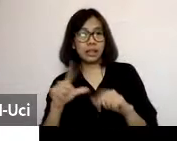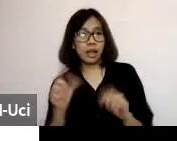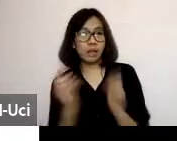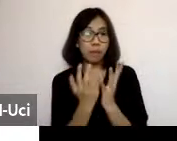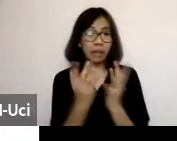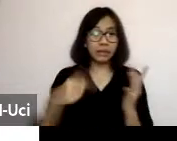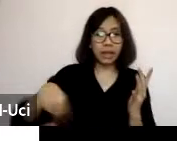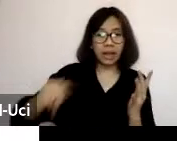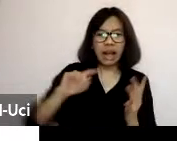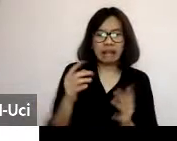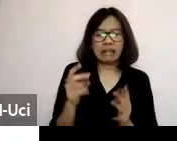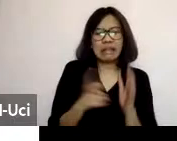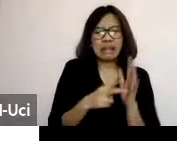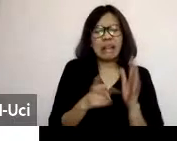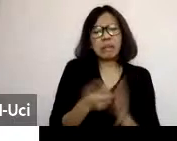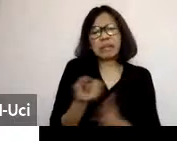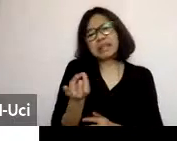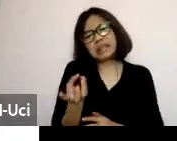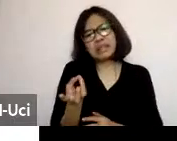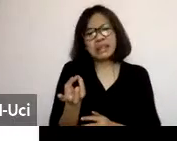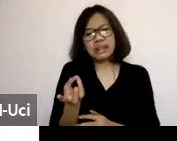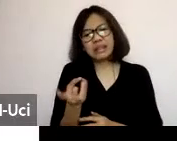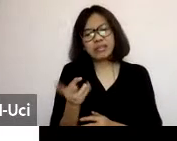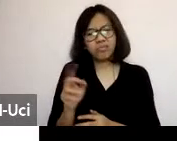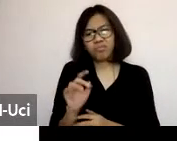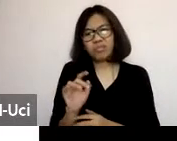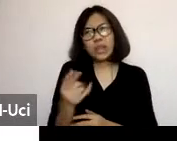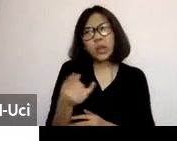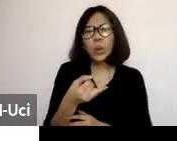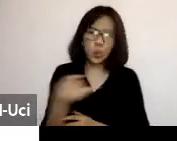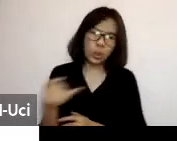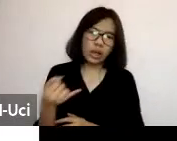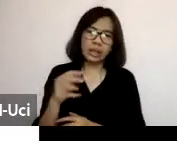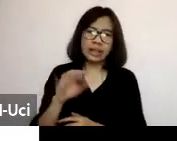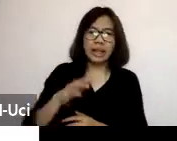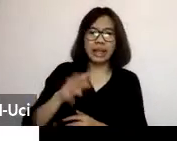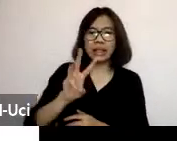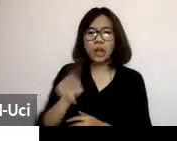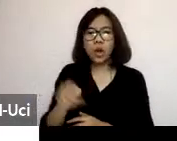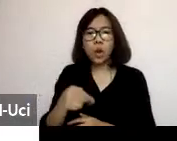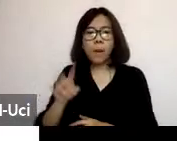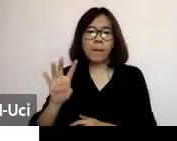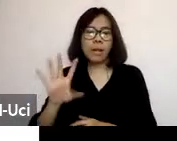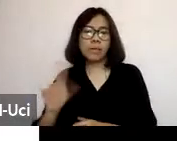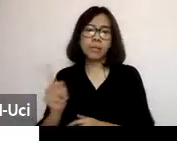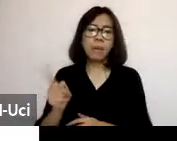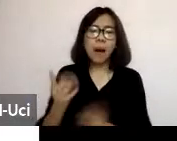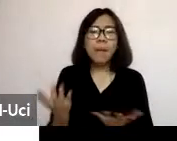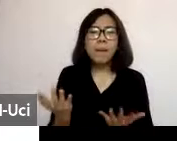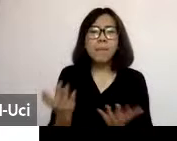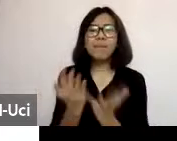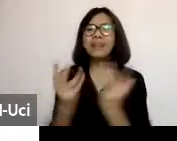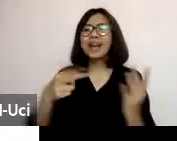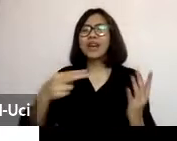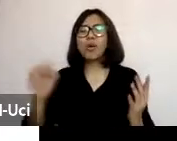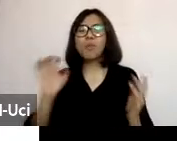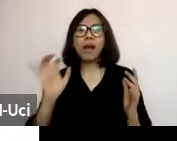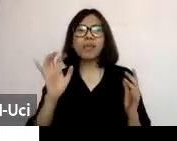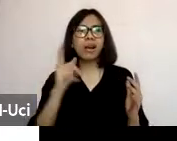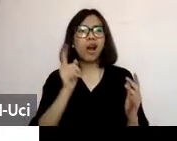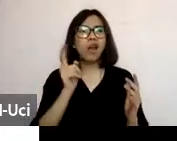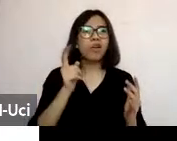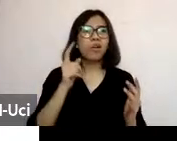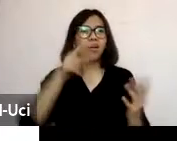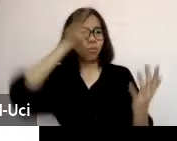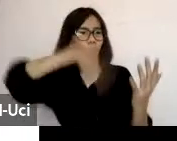3,45 sehingga mungkin wajar kalau kalau ia tak kalah sering terprovokasi hop satu atom tidak membaca